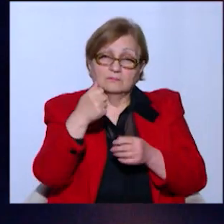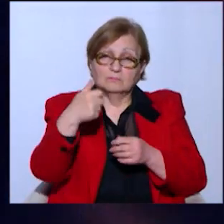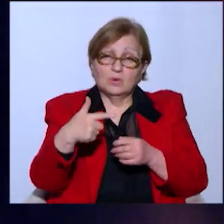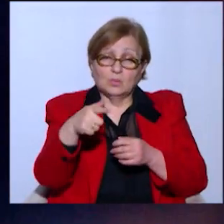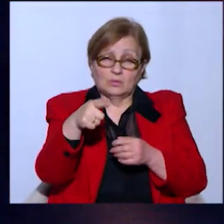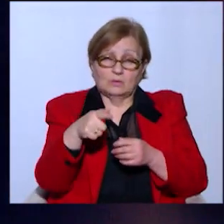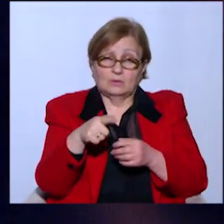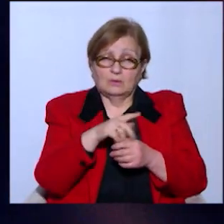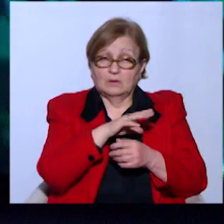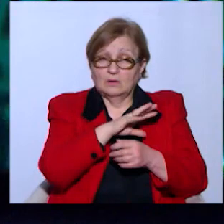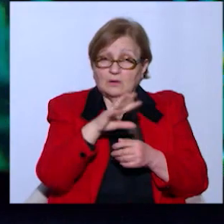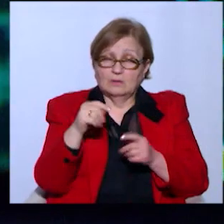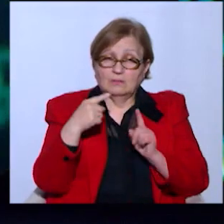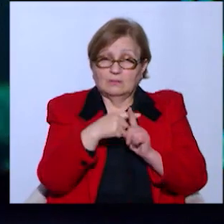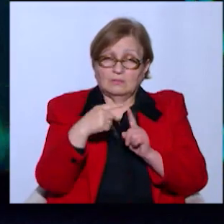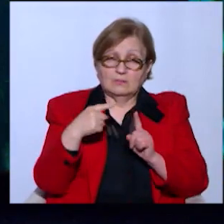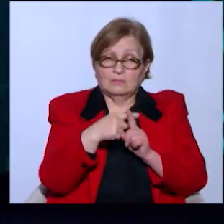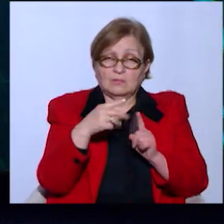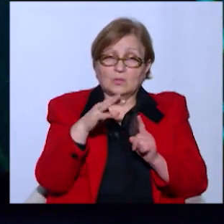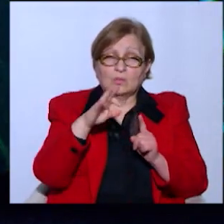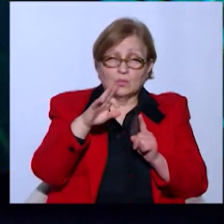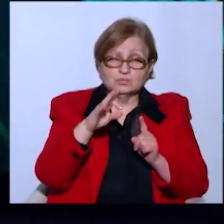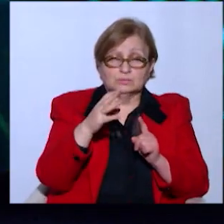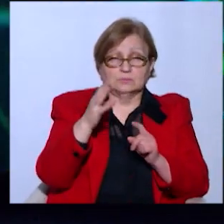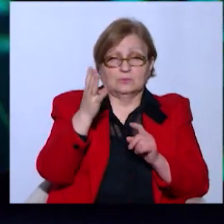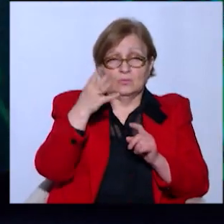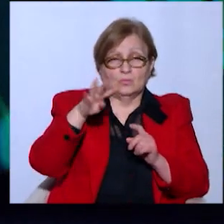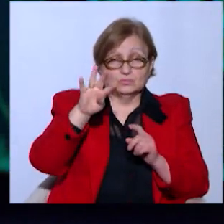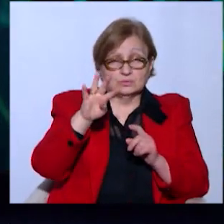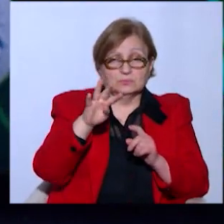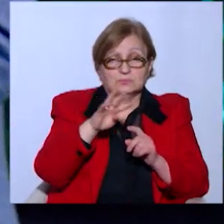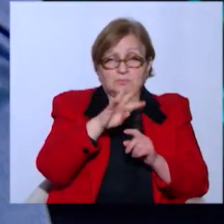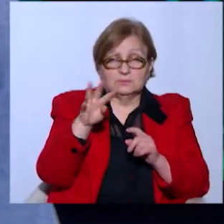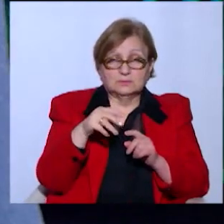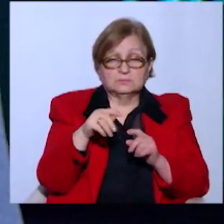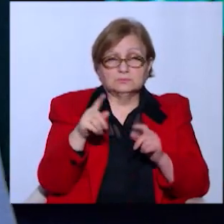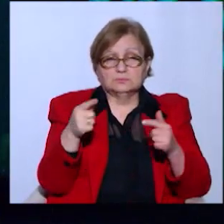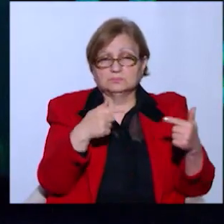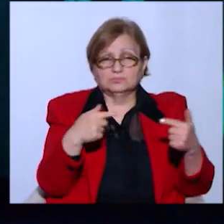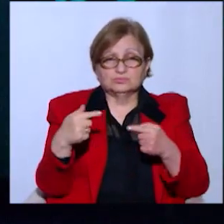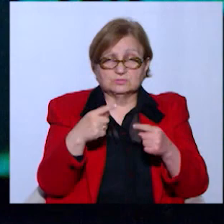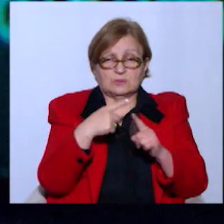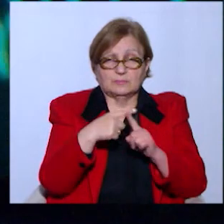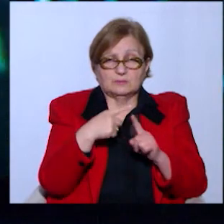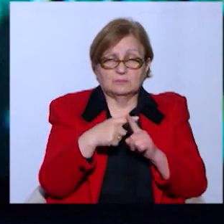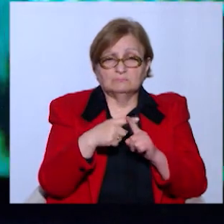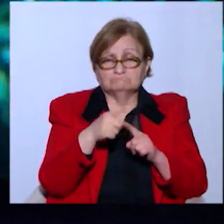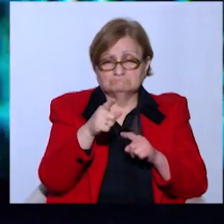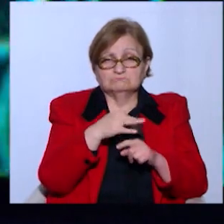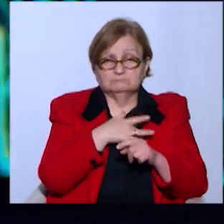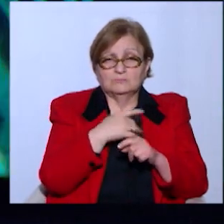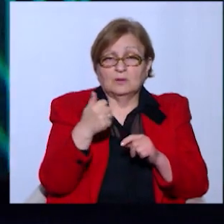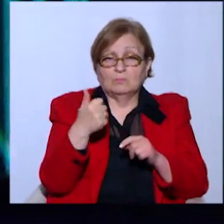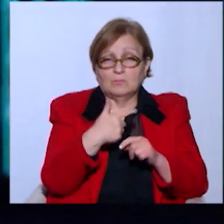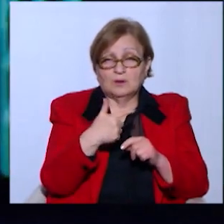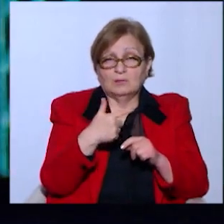ჯამში ყოველი შესაკრები Q-ხარისხად 4-ჯერ მეტია პირველი ჯამის ყოველ შესაბამის შესაკრებზე და შესაბამისად მეორე